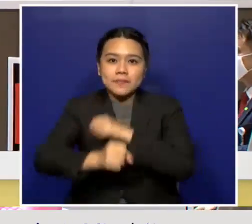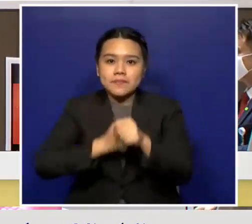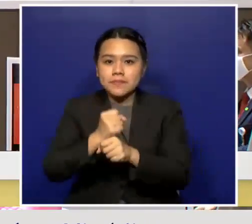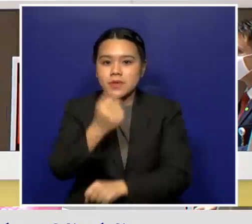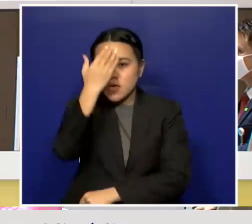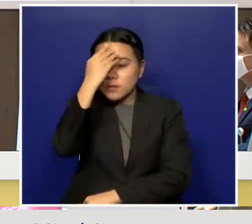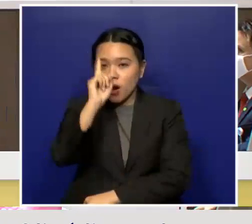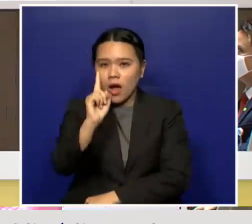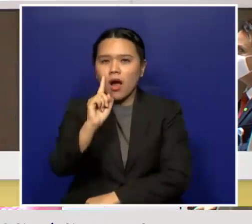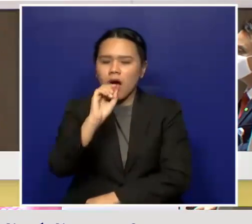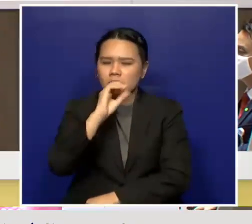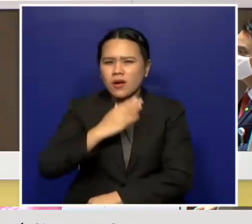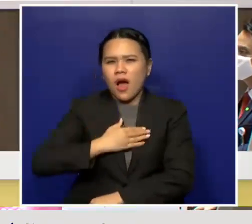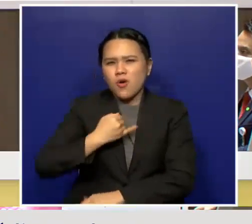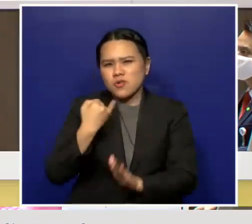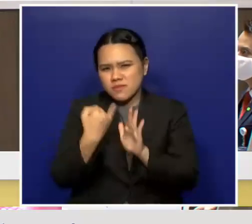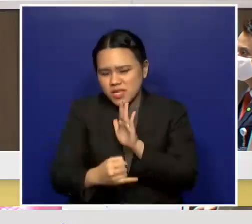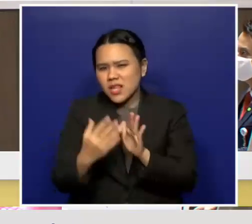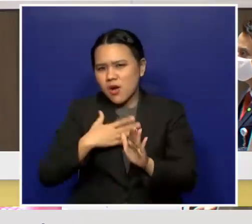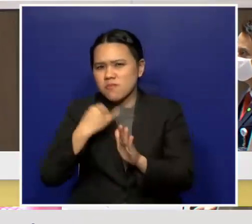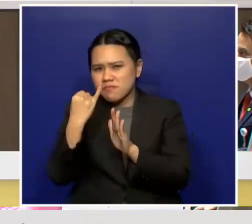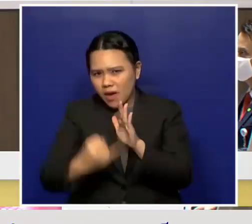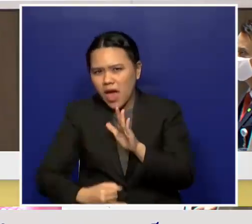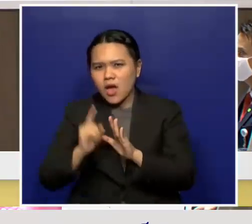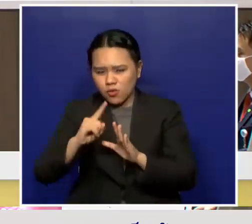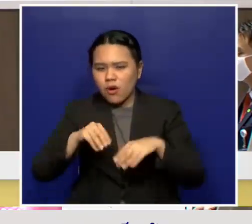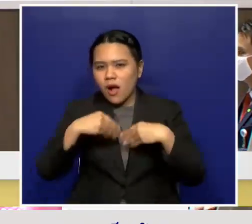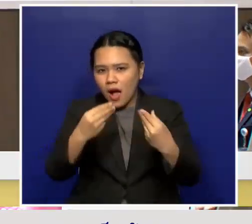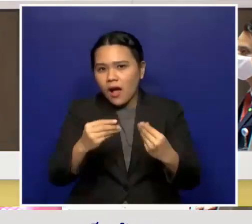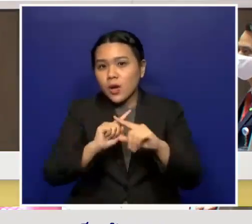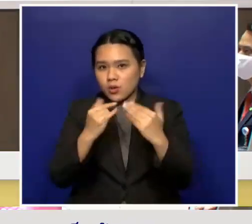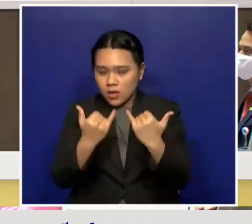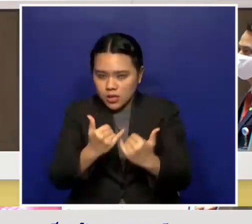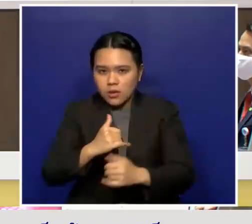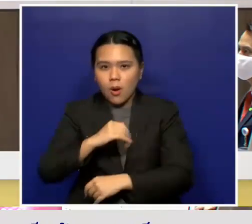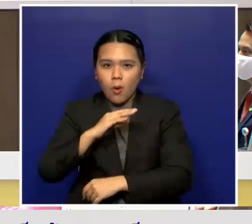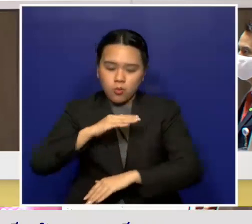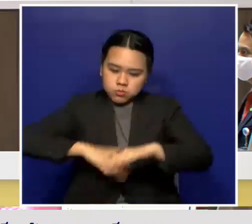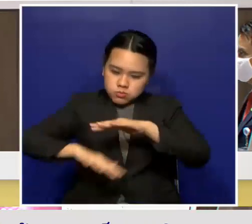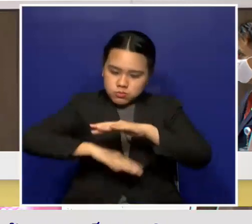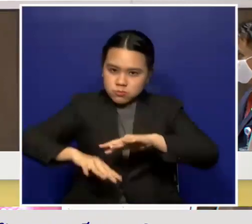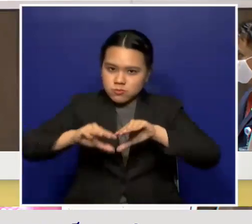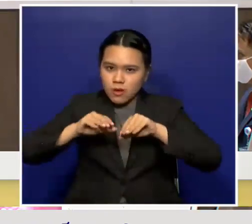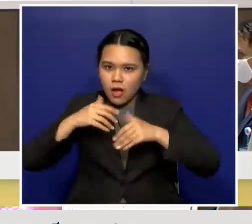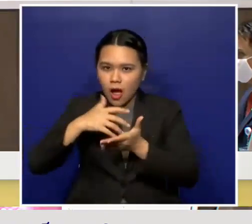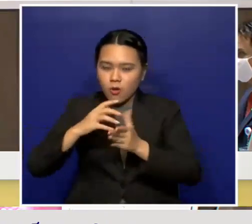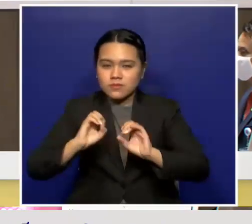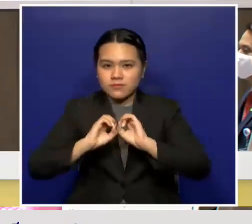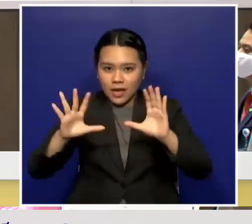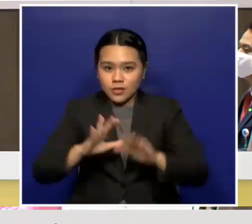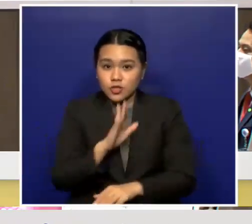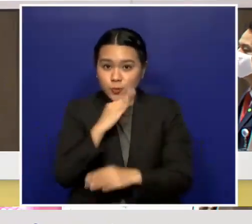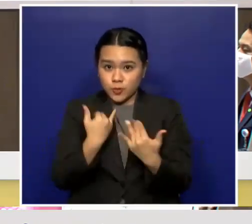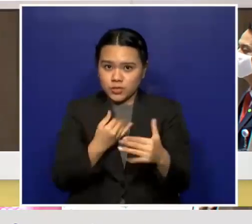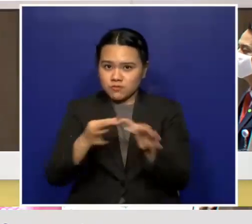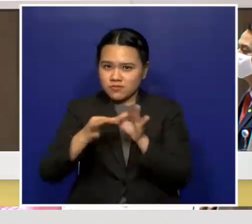เราผิดไม่ได้นะเราต้องให้เขานะอ้างสารพัดวันนี้แฉจะๆเลยเดี๋ยวอภิปรายเสร็จนะครับเดี๋ยวอภิปราย